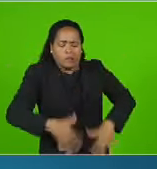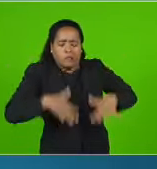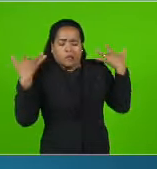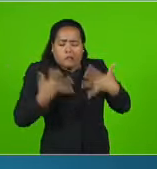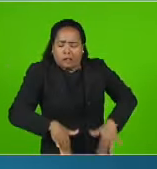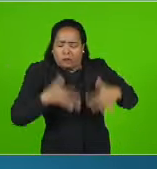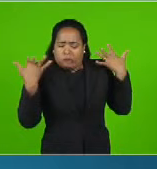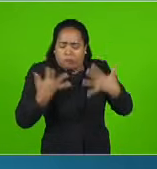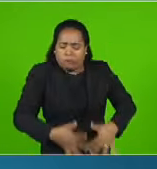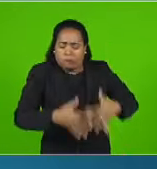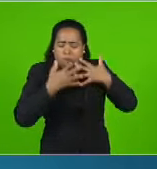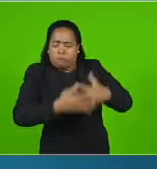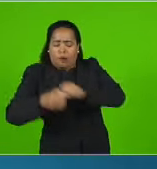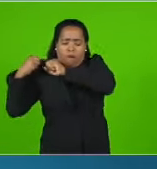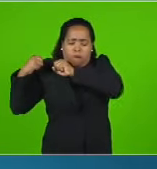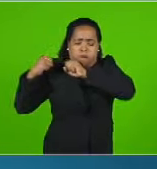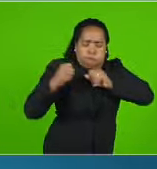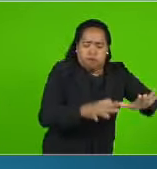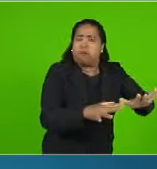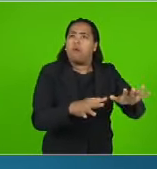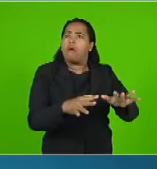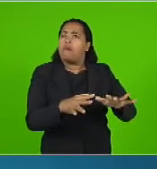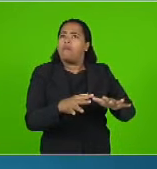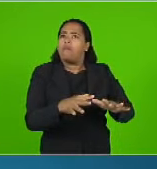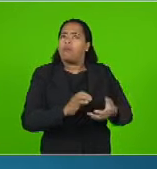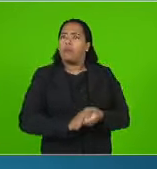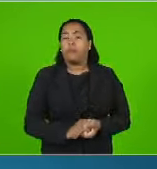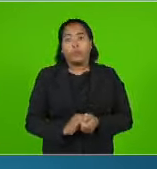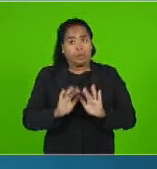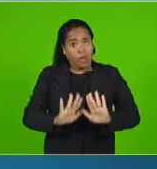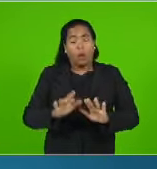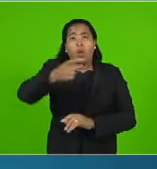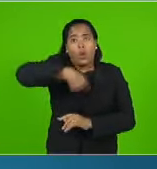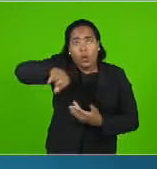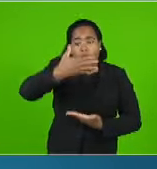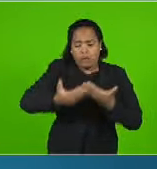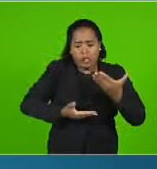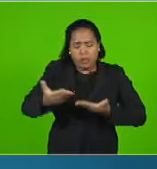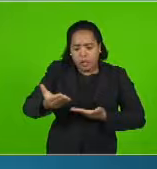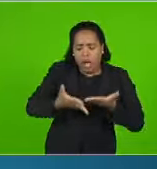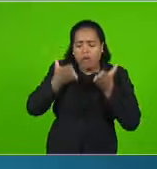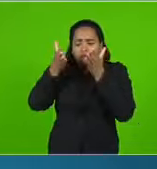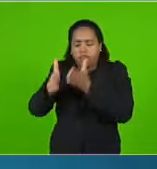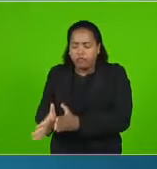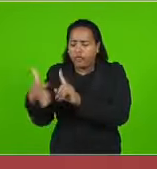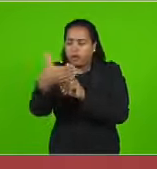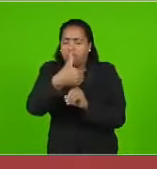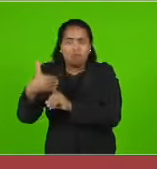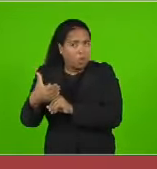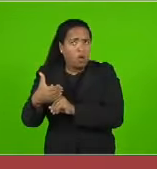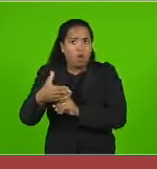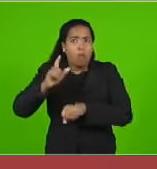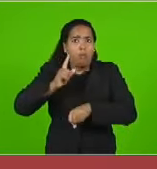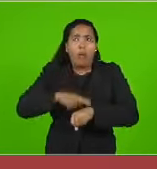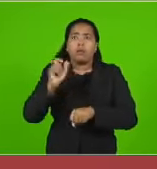написано скорби, которые приходят на всю Вселенную, чтобы испытать живущих на земле. Итак, все предупрежденные,